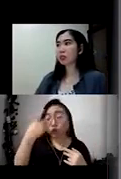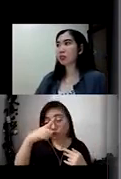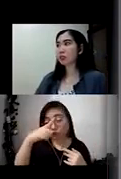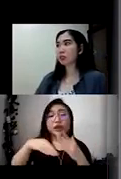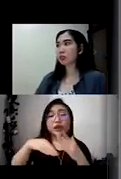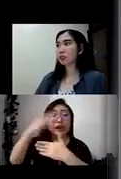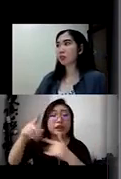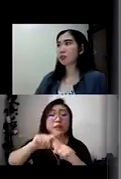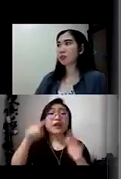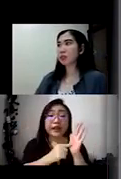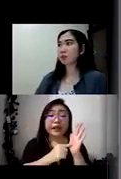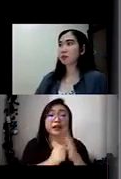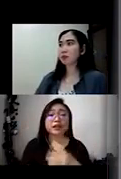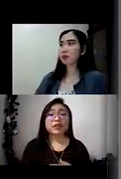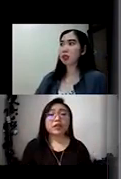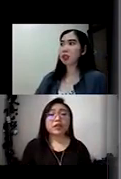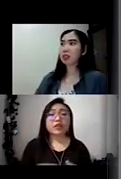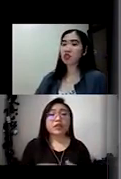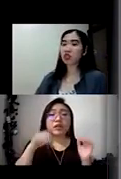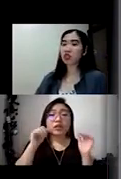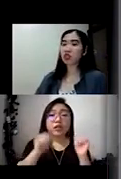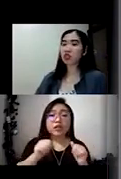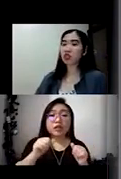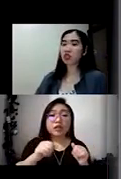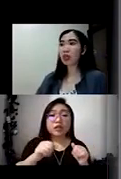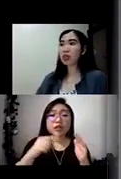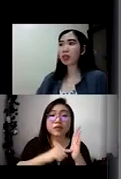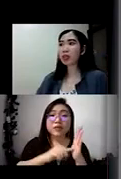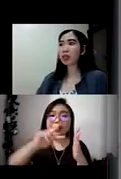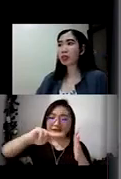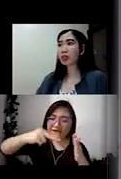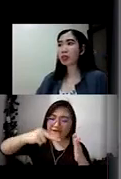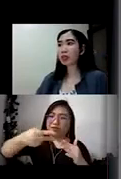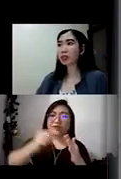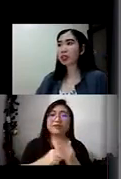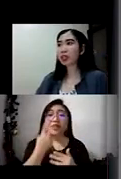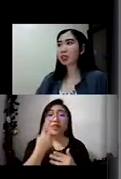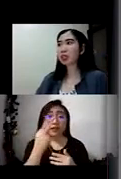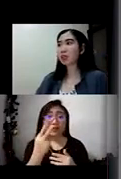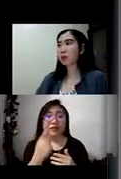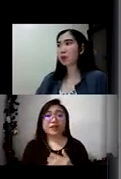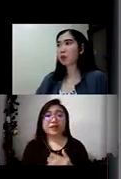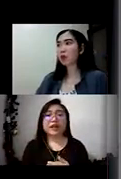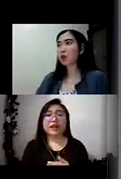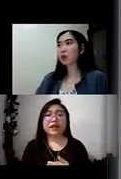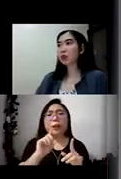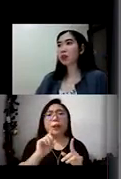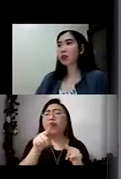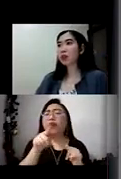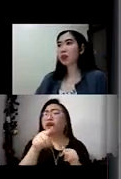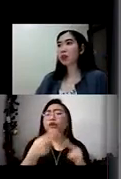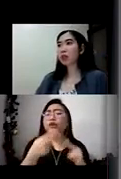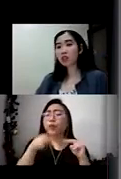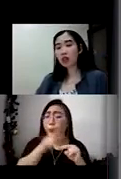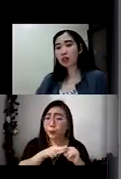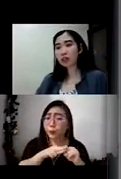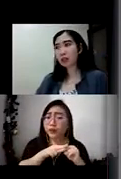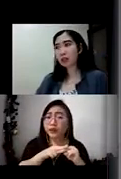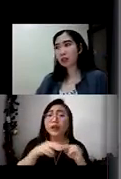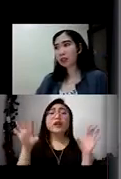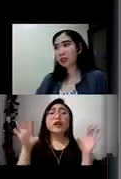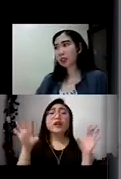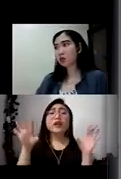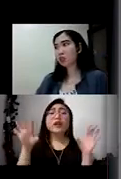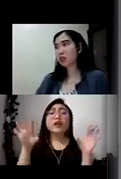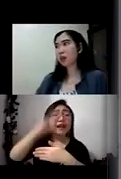this, mas makikita mo siya sa unahan. So, anything na ilagay mo na connected dito sa